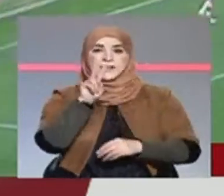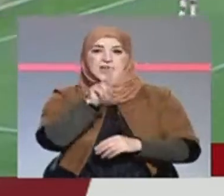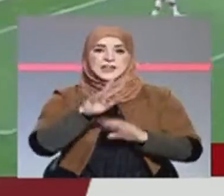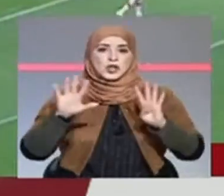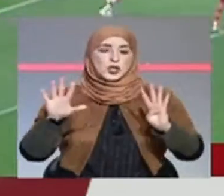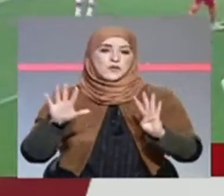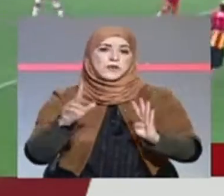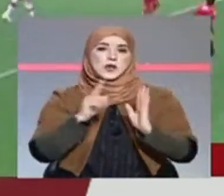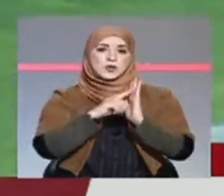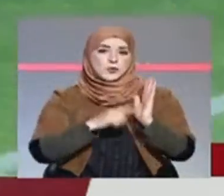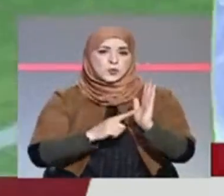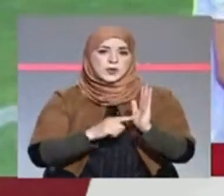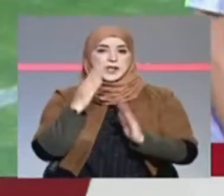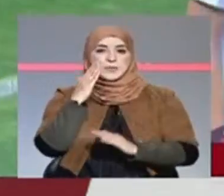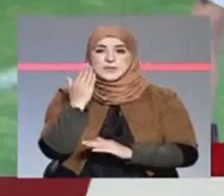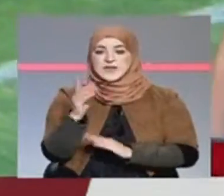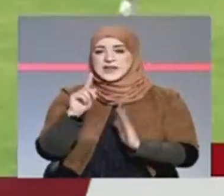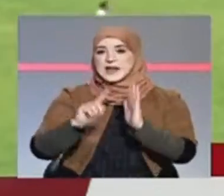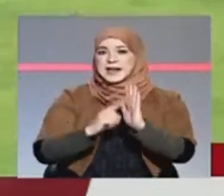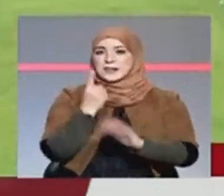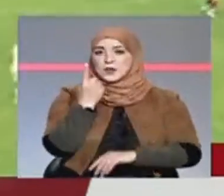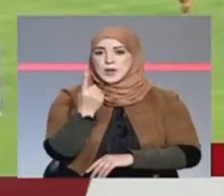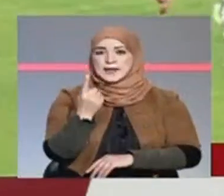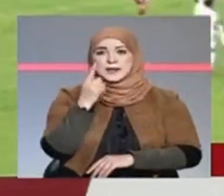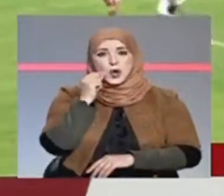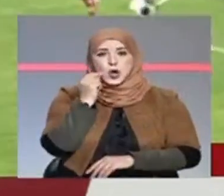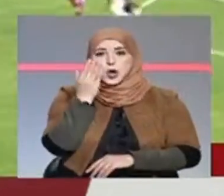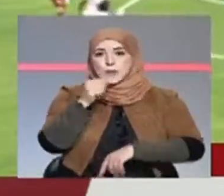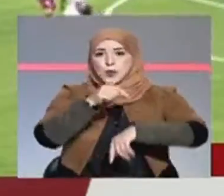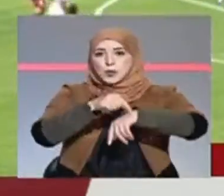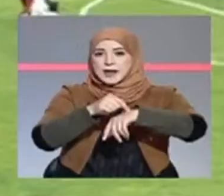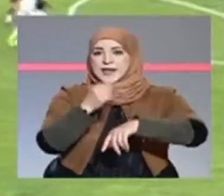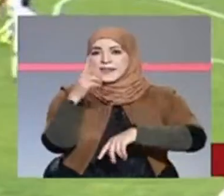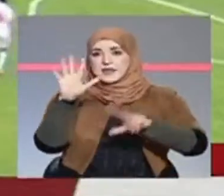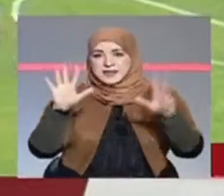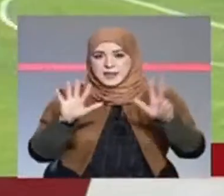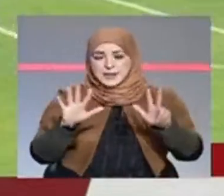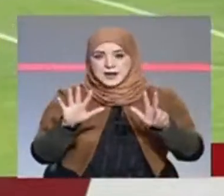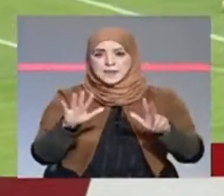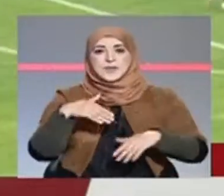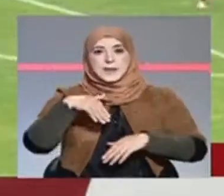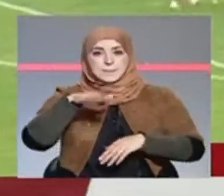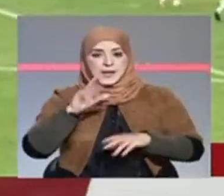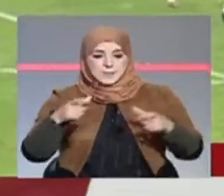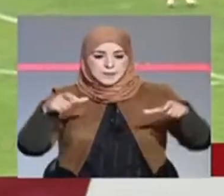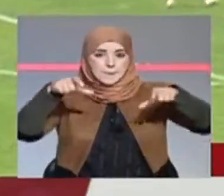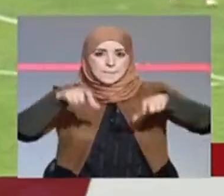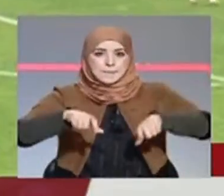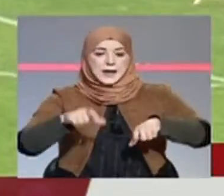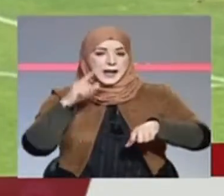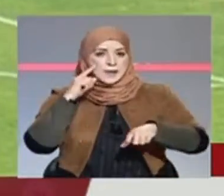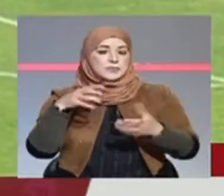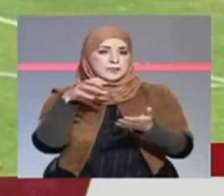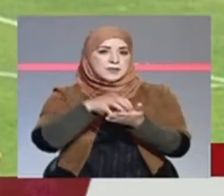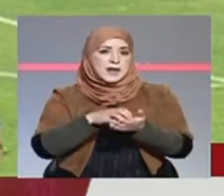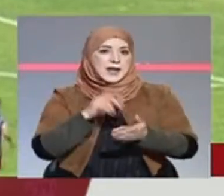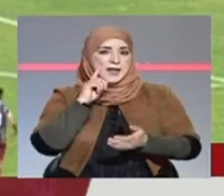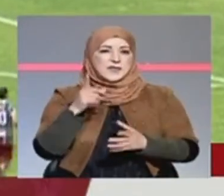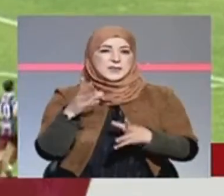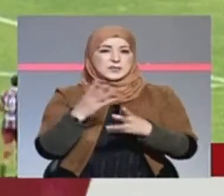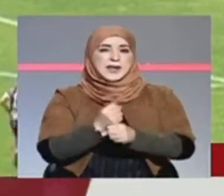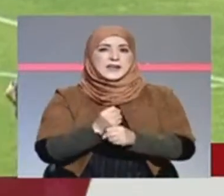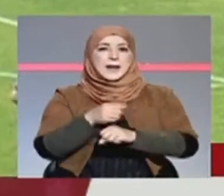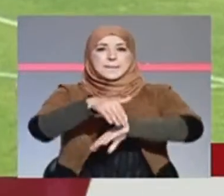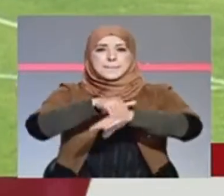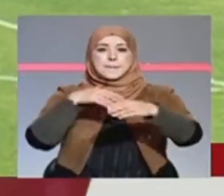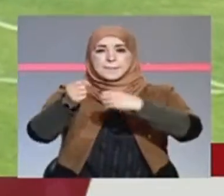نقطه بفضل الهدف الوحيد ل هيثم العيونيه منذ الدقيقه الثامنه اما بملعب الهجوم على الكنيسه فقد اكتفى الاولمبي الباجي